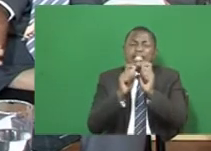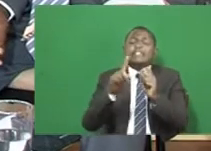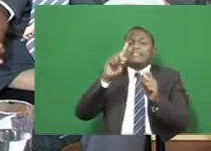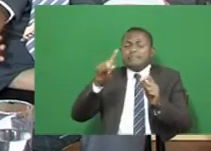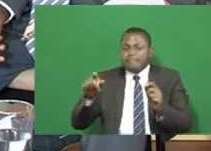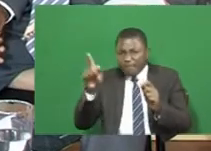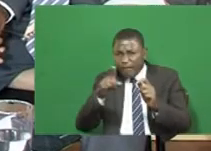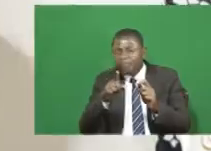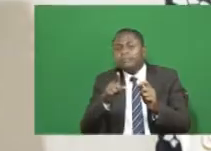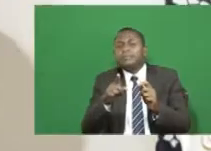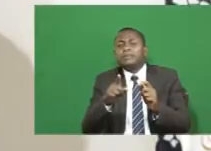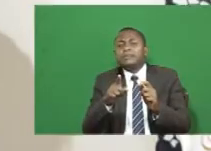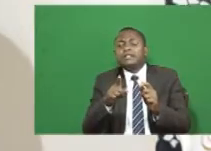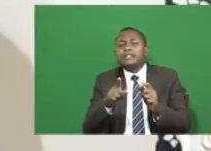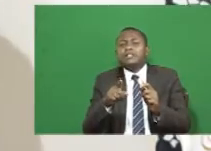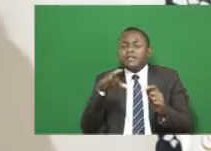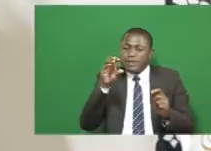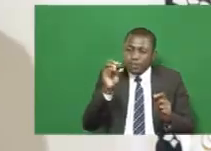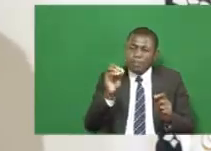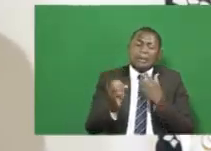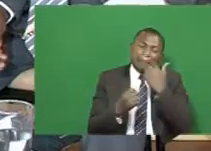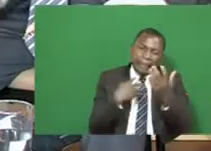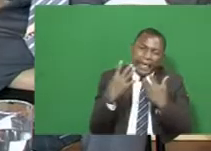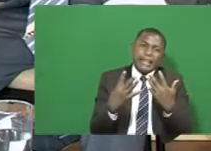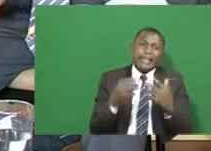Why? Because vakadudzira matsamba